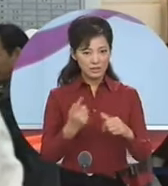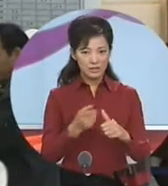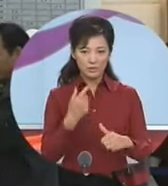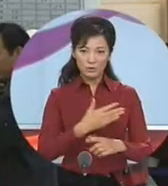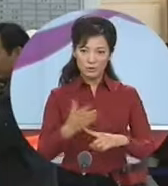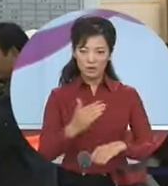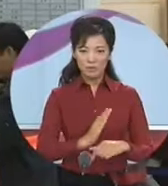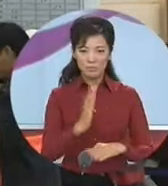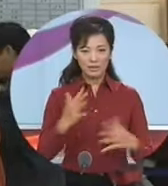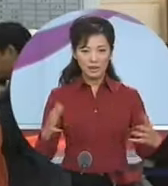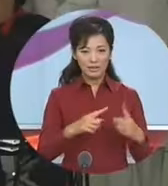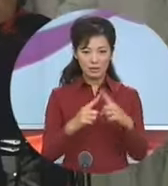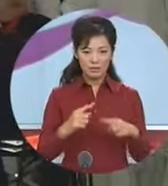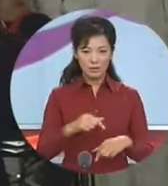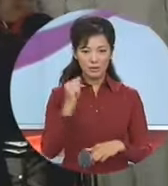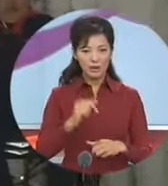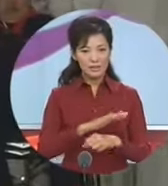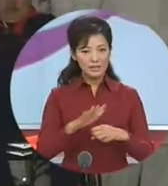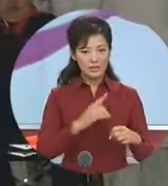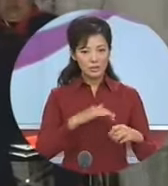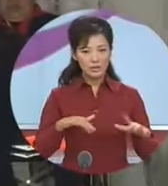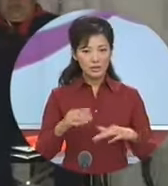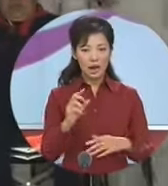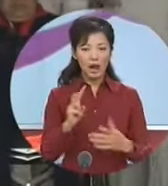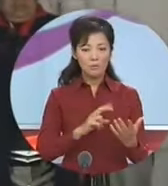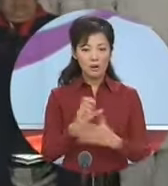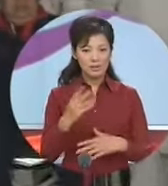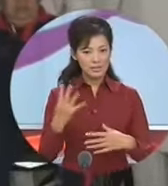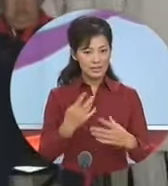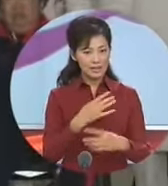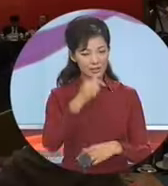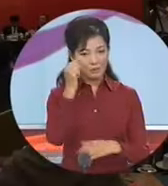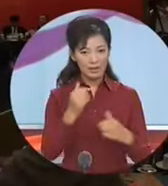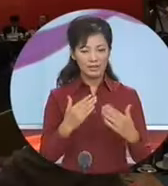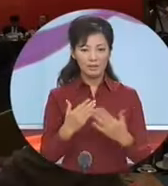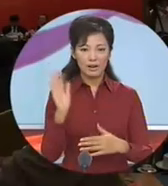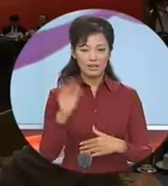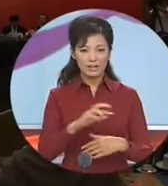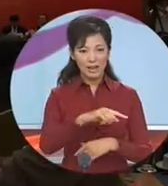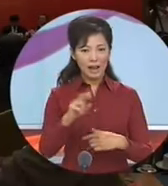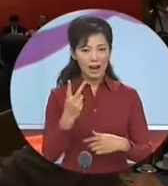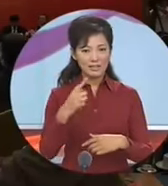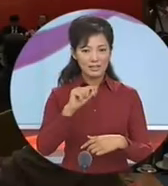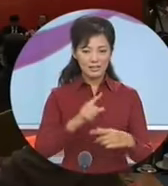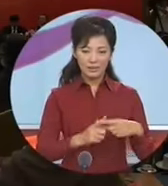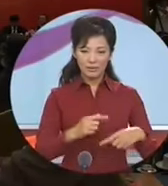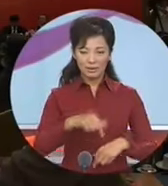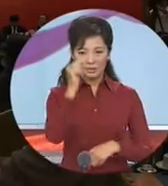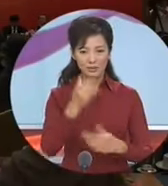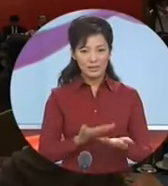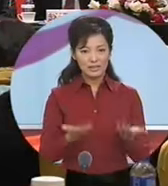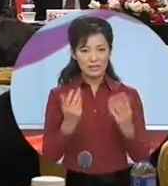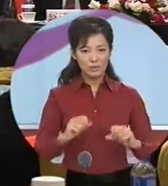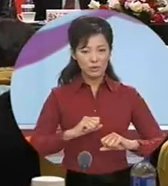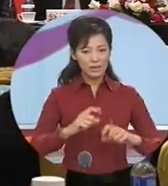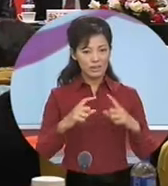11月初，除北大医院、人民医院、积水潭医院、二炮总医院4家医院之外，其他12家二级以上定点医院也将启